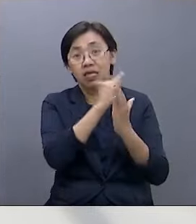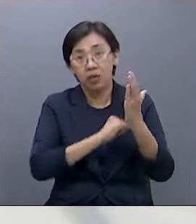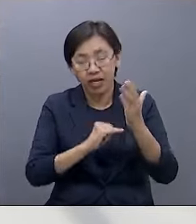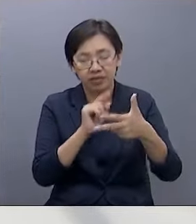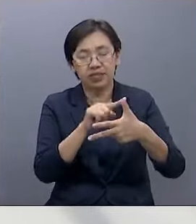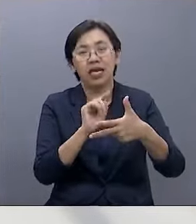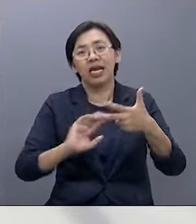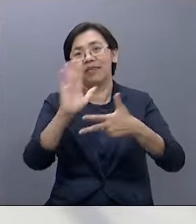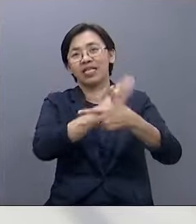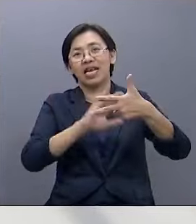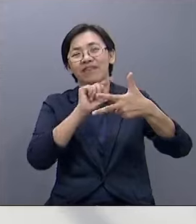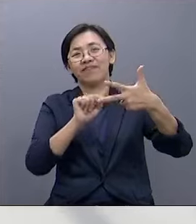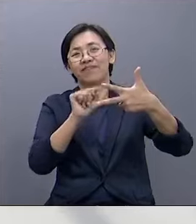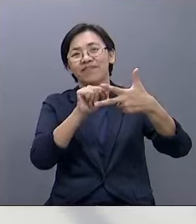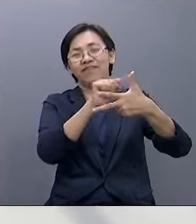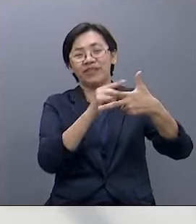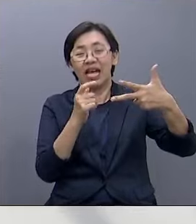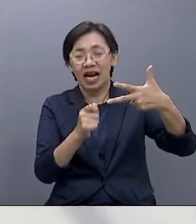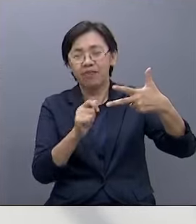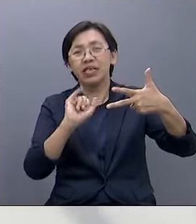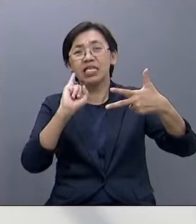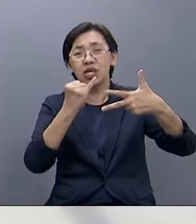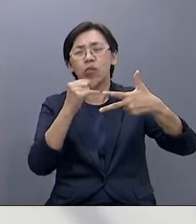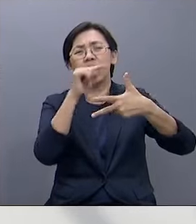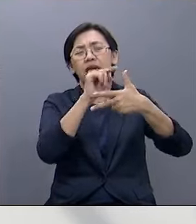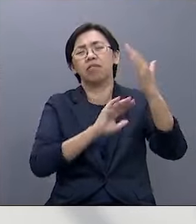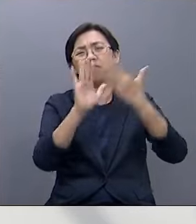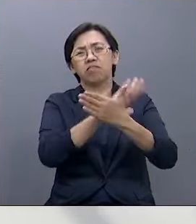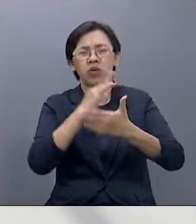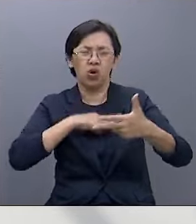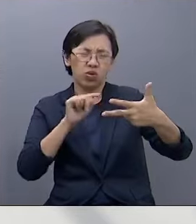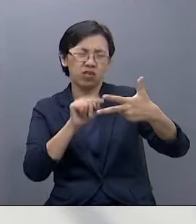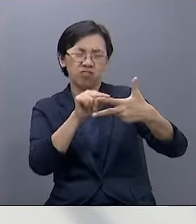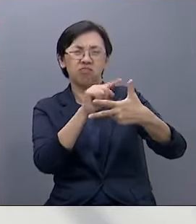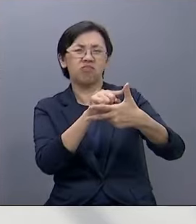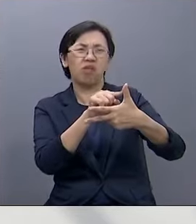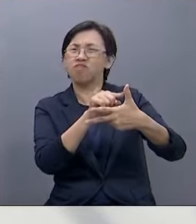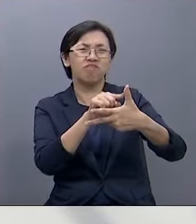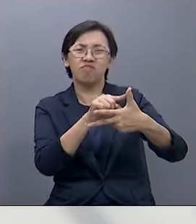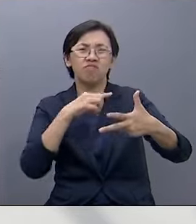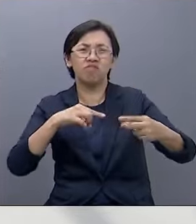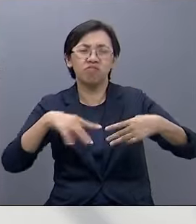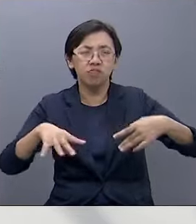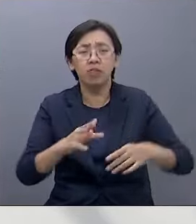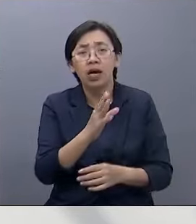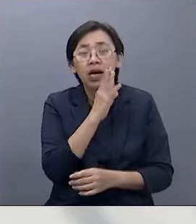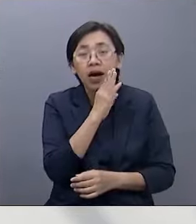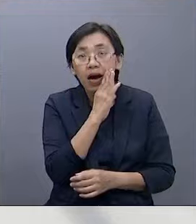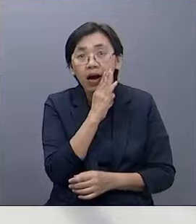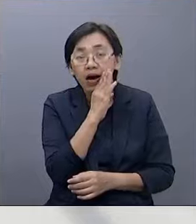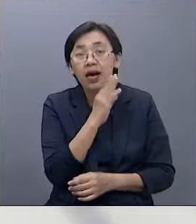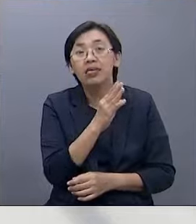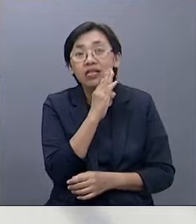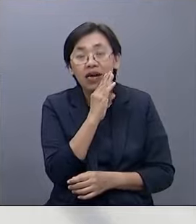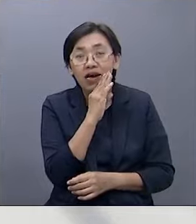ระดับประเทศจุดนี้ล่ะค่ะที่เคยคุยกันก็บอกว่ามันไม่ตอบโจทย์อะไรแล้วล่ะเพราะเมื่อไหร่ที่มีการเอาพื้นที่เข้ามา